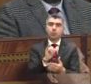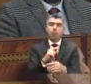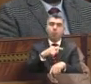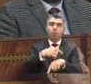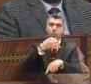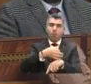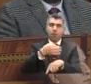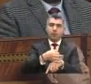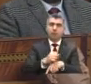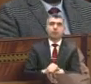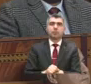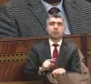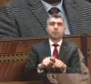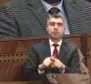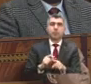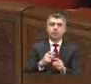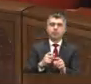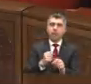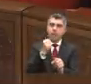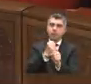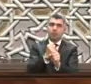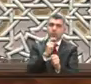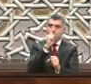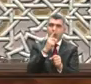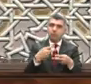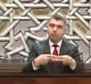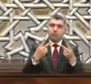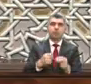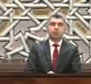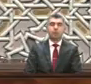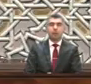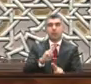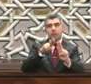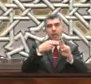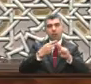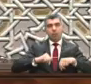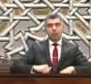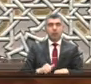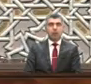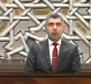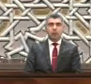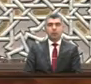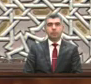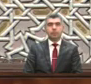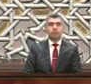الزمن المحدد لإنجازه، وشكرا. شكرا، نجاوب لكم سيد الوزير، تفضلوا.